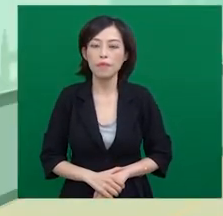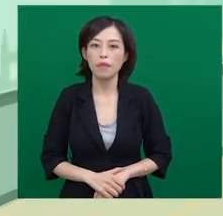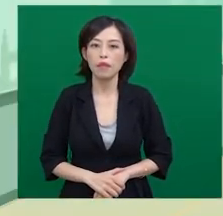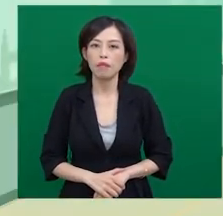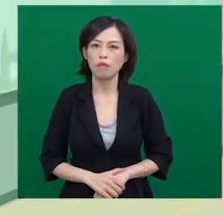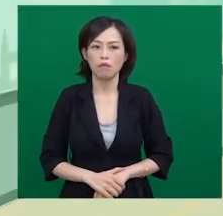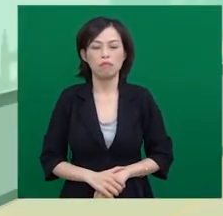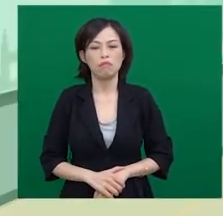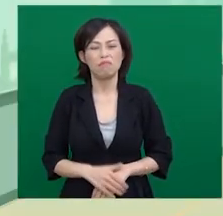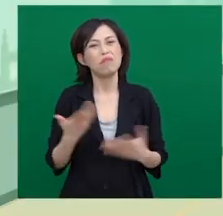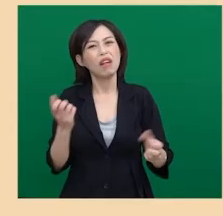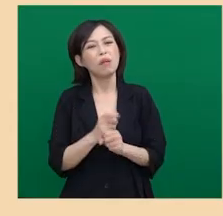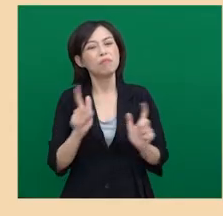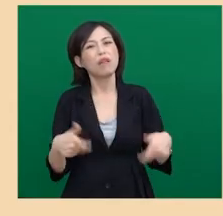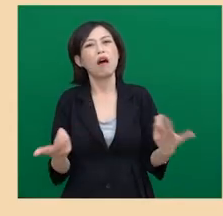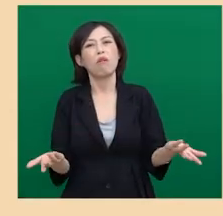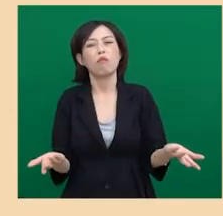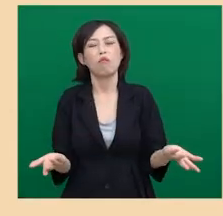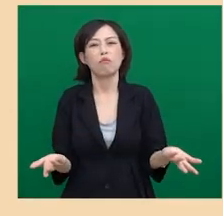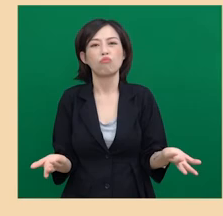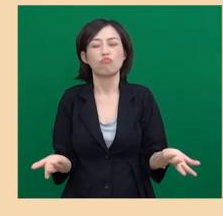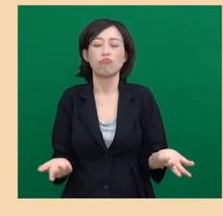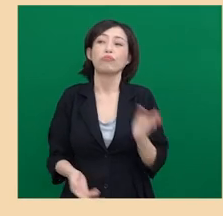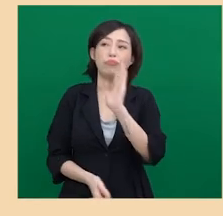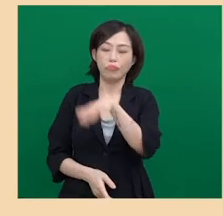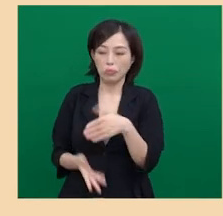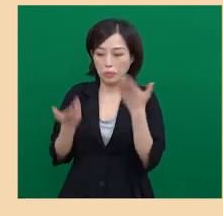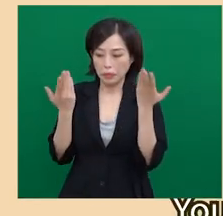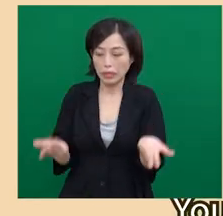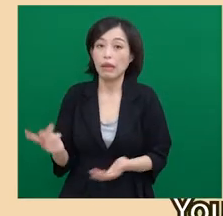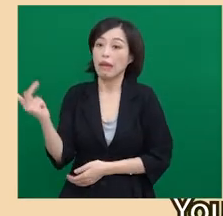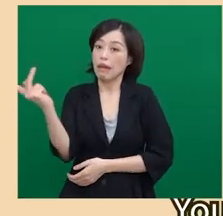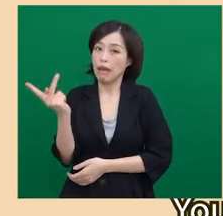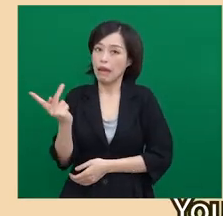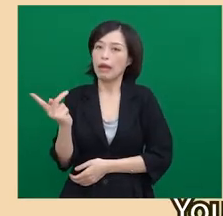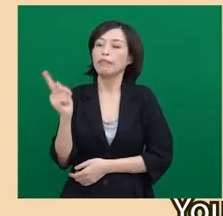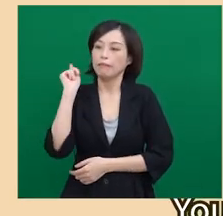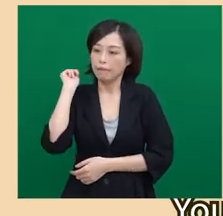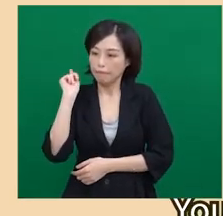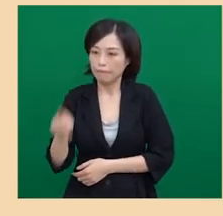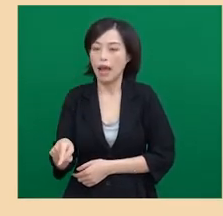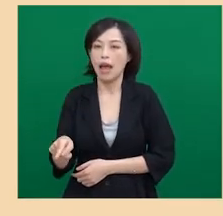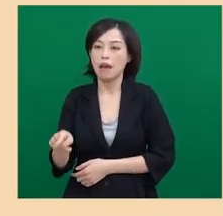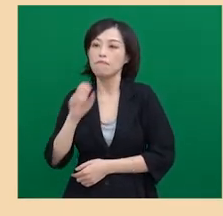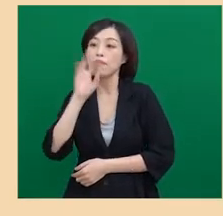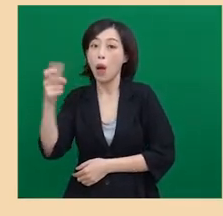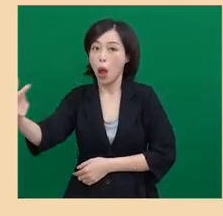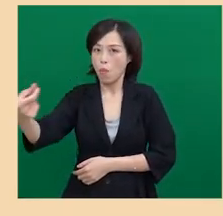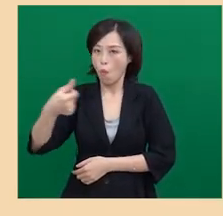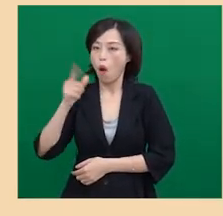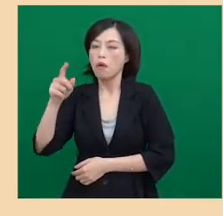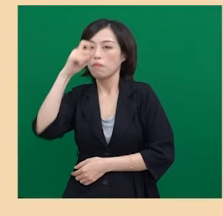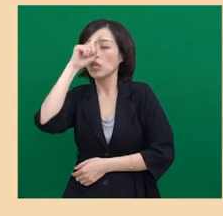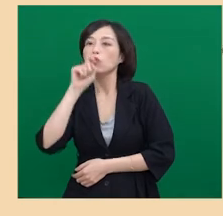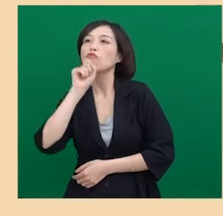Ủa, vậy giờ phải làm sao ta? Bây giờ như vậy, chú Tuấn bác Tám cần khuyên người chăn nuôi phải hỏi ý kiến của bác sĩ thú y